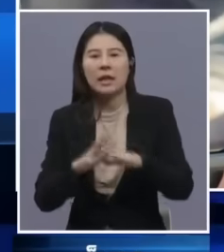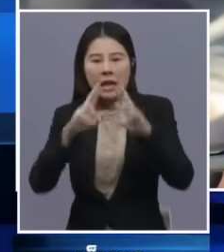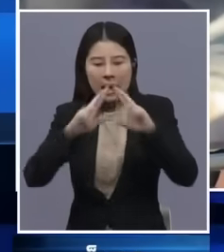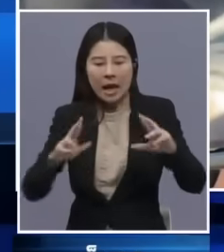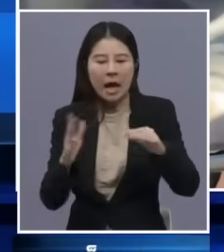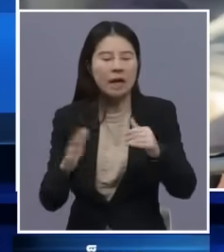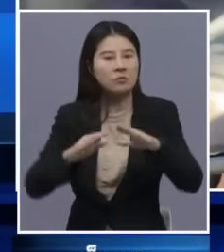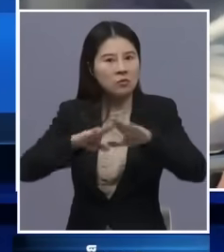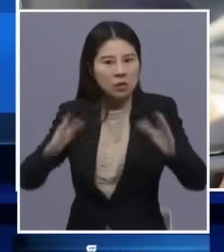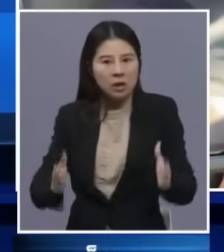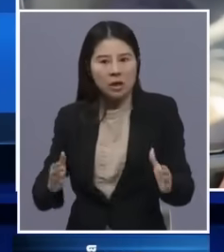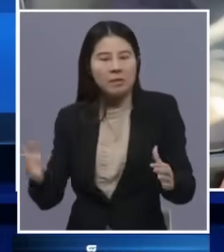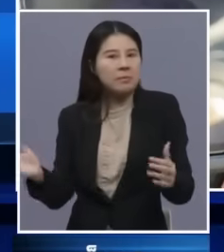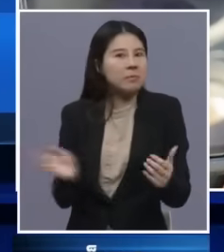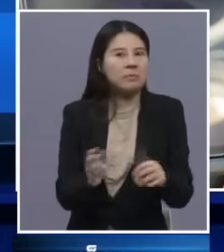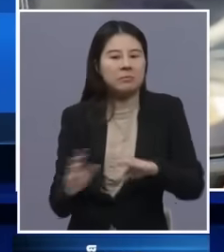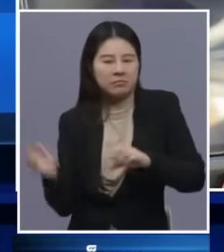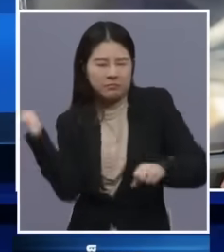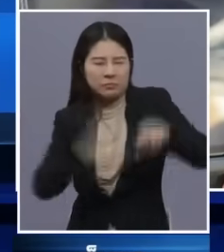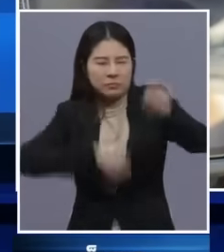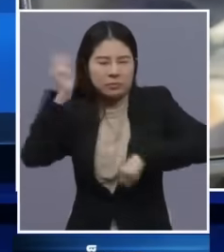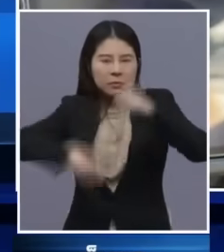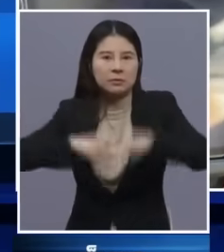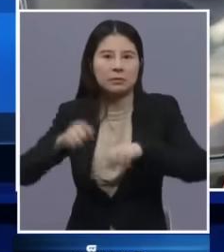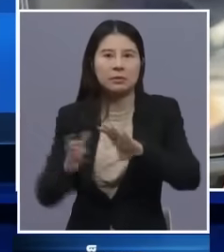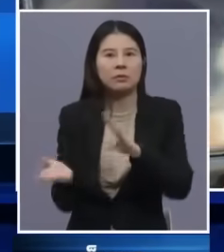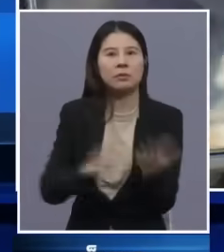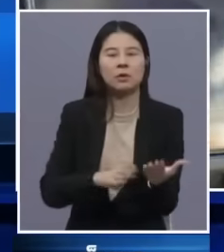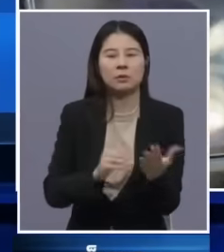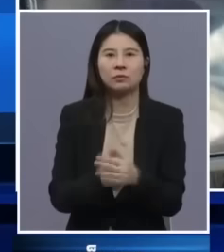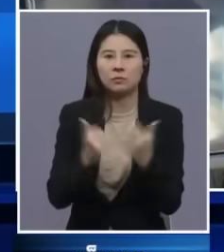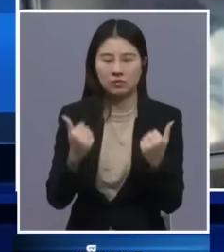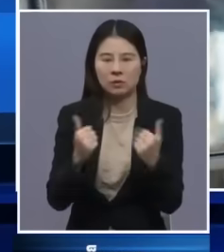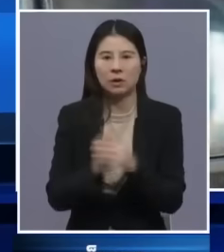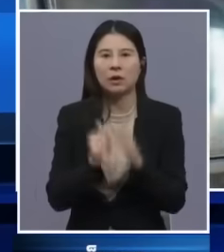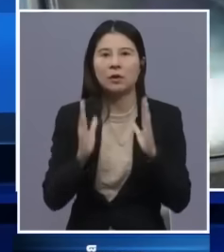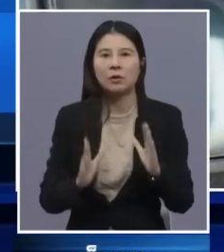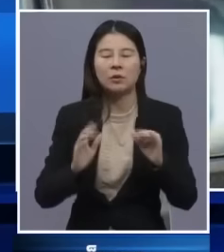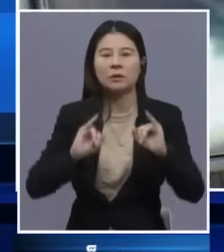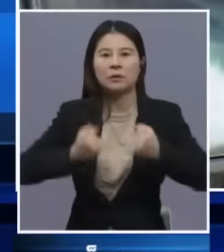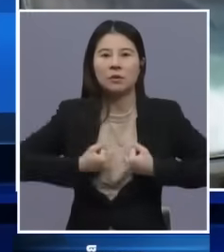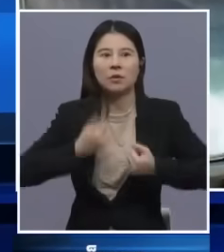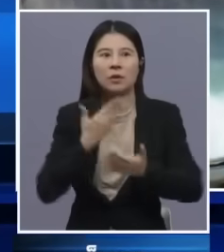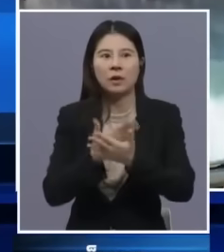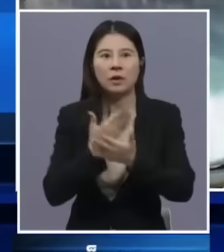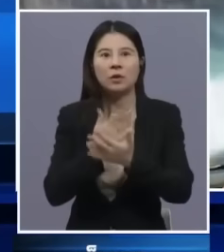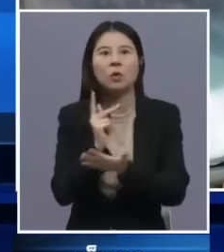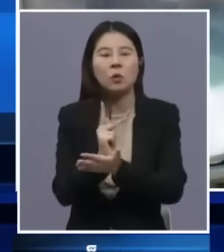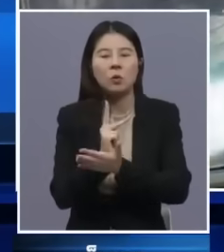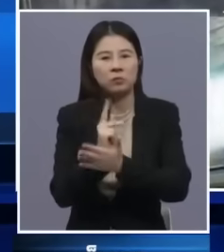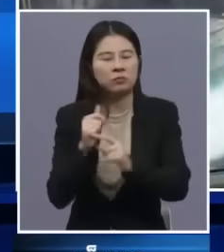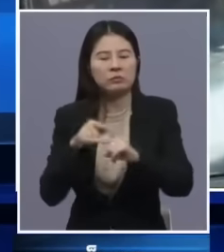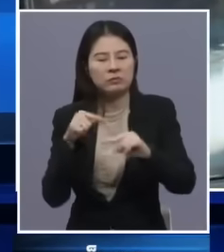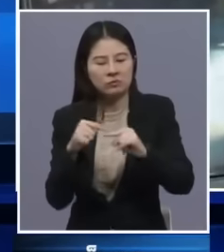กหนี้ที่เป็นลูกหนี้เจ้านอกระบบเนี่ยเจ้าหนี้เขาก็รู้ละ ใช่ค่ะ ว่าลูกหนี้ของเขาไปลงทะเบียนเอ๊ะลงทะเบียนแบบนี้หมายความว่าเดี๋ยวคุณ